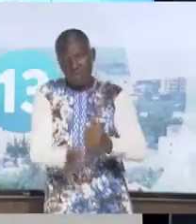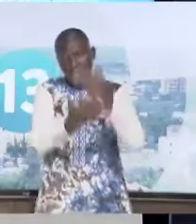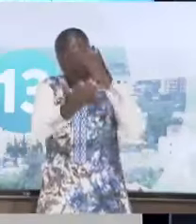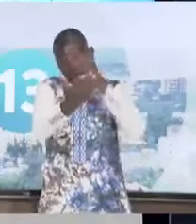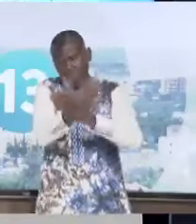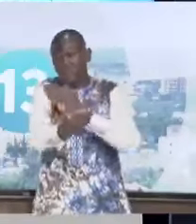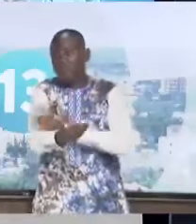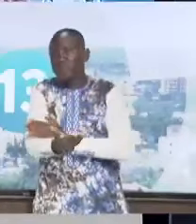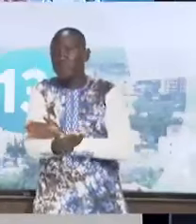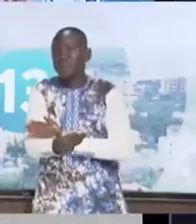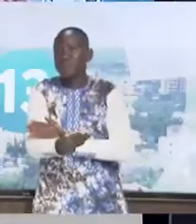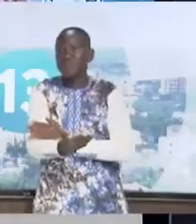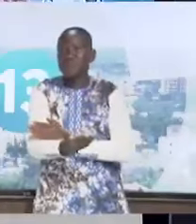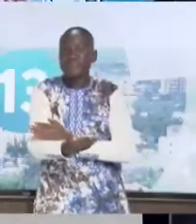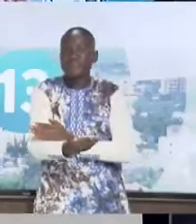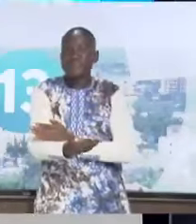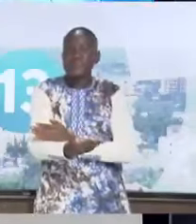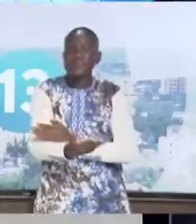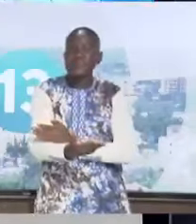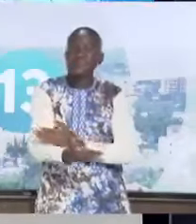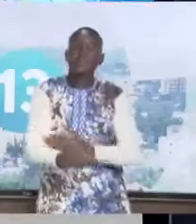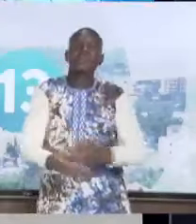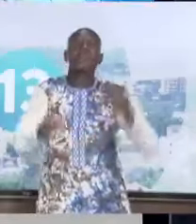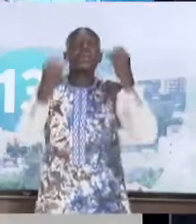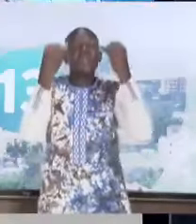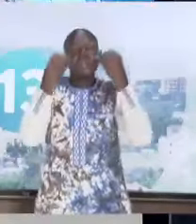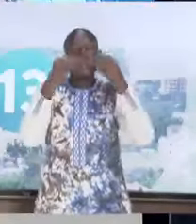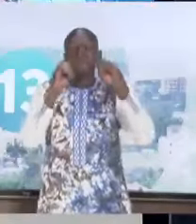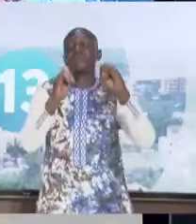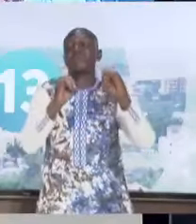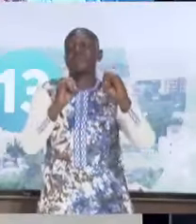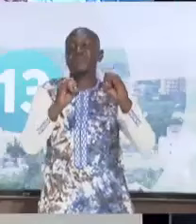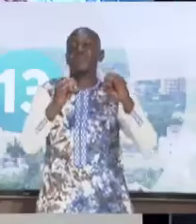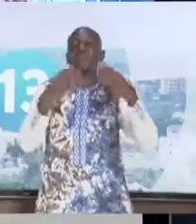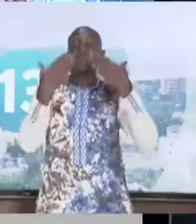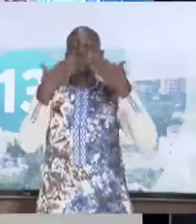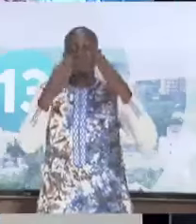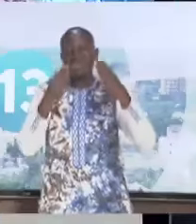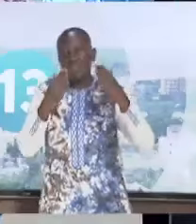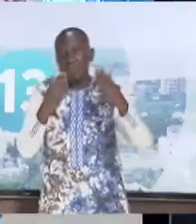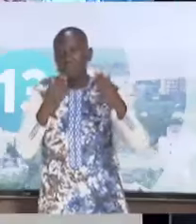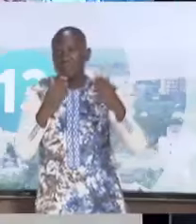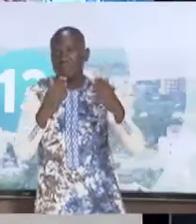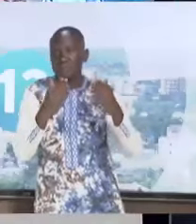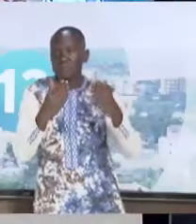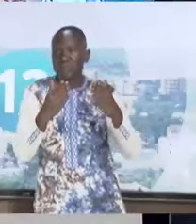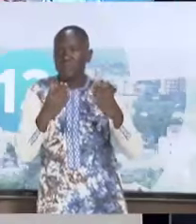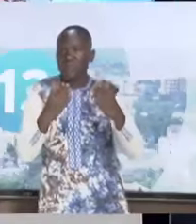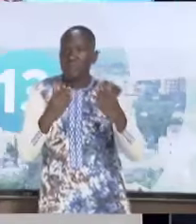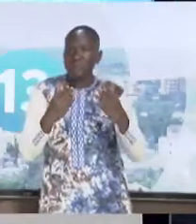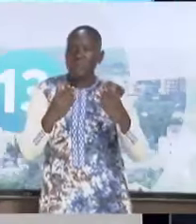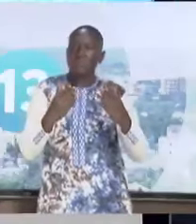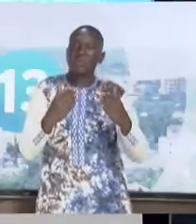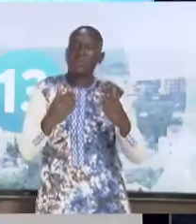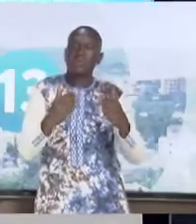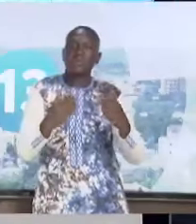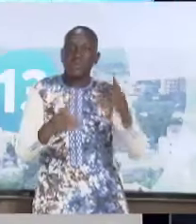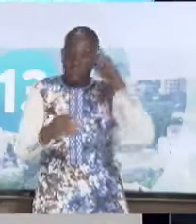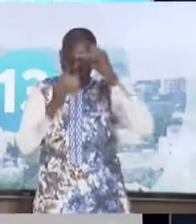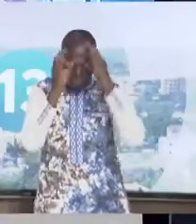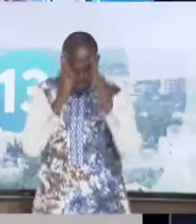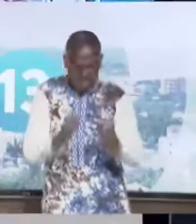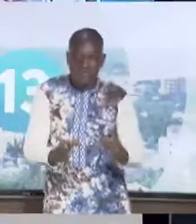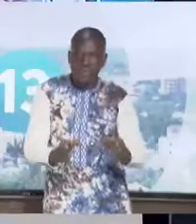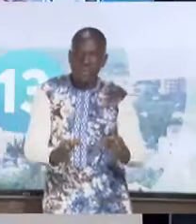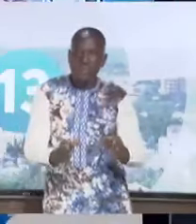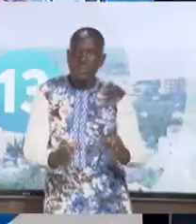j'ai le micro, je vais profiter pour lancer un appel à nos clients. Allez-y, Madame Sakara, vous avez merci, Madame Ouare. Alors, nous tenons à réaffirmer en effet l'engagement